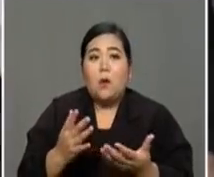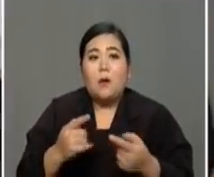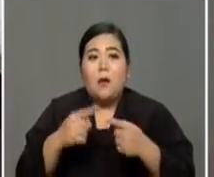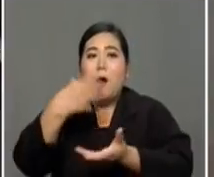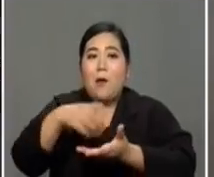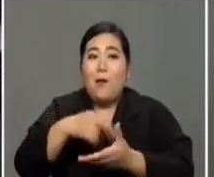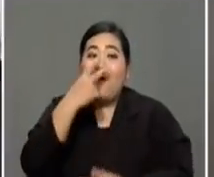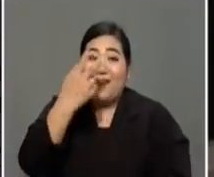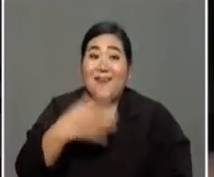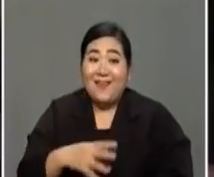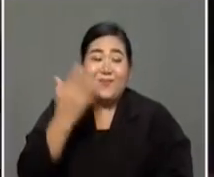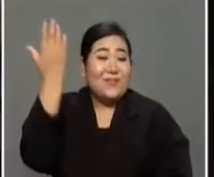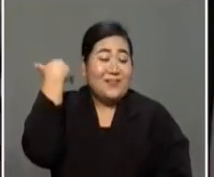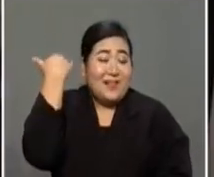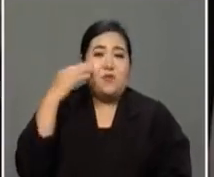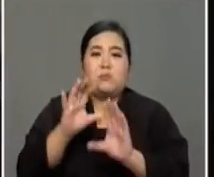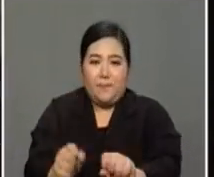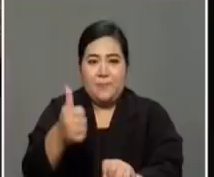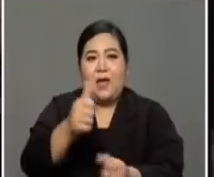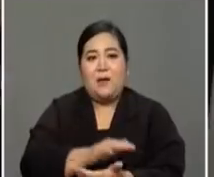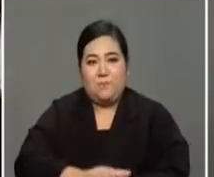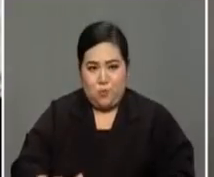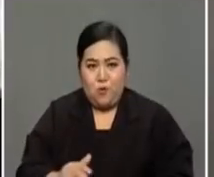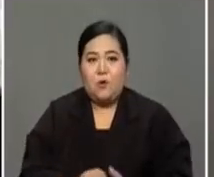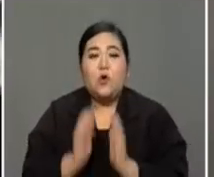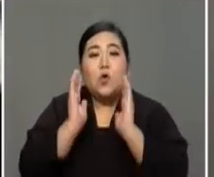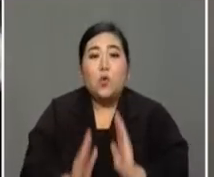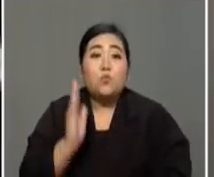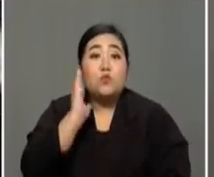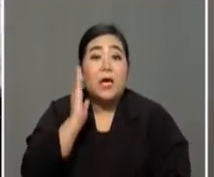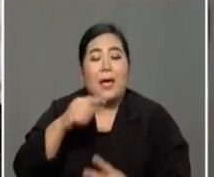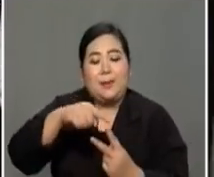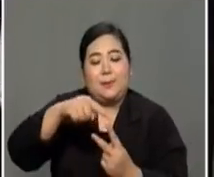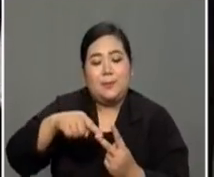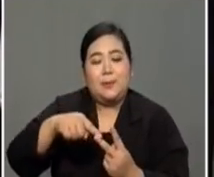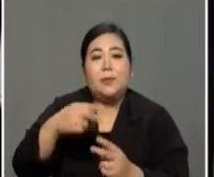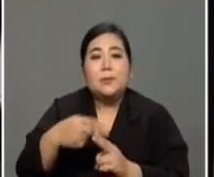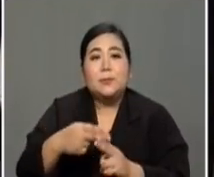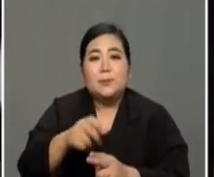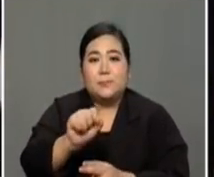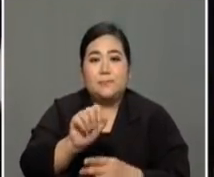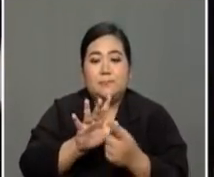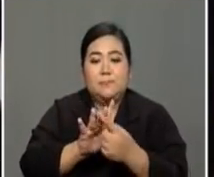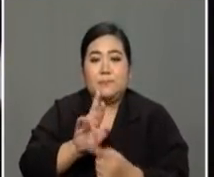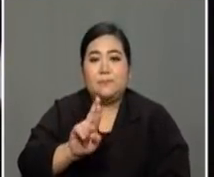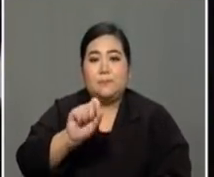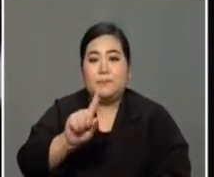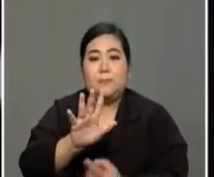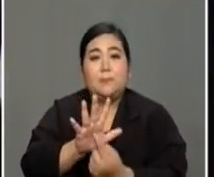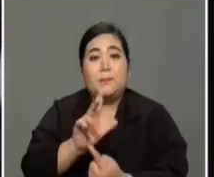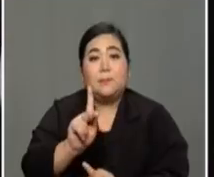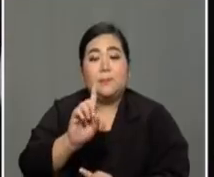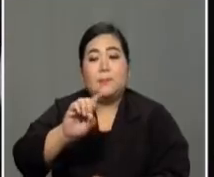ให้ฟังไปนะครับว่าจับได้เรียบร้อยนะครับนักโทษชายสุรศักดิ์นะครับที่ฉะเชิงเทราแล้วอีกคน